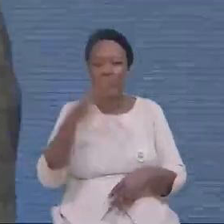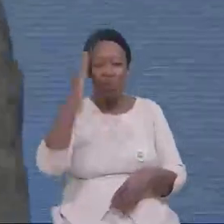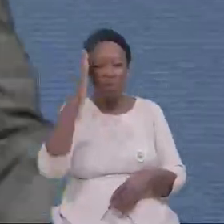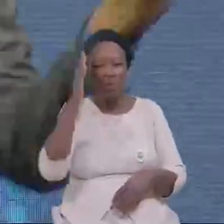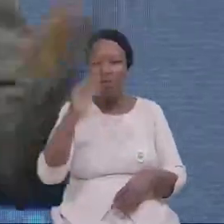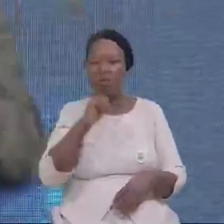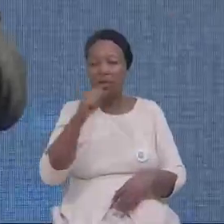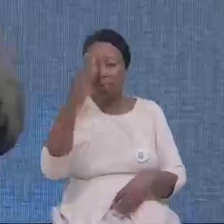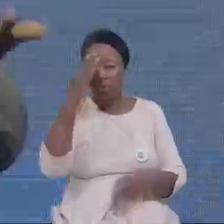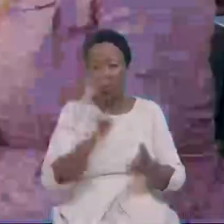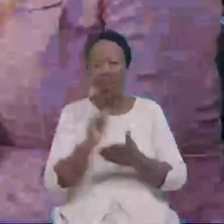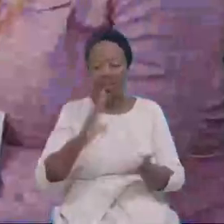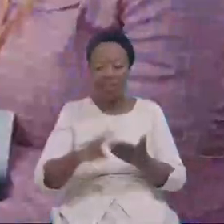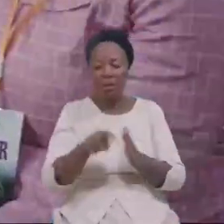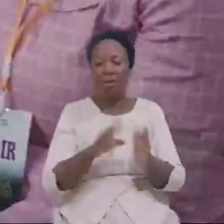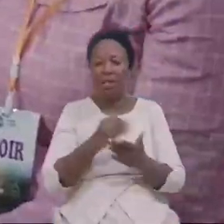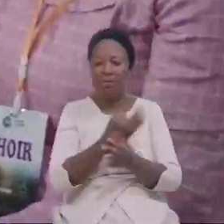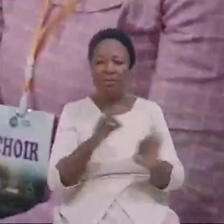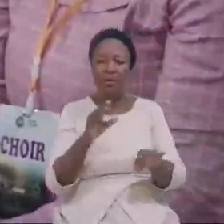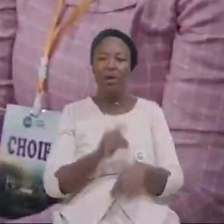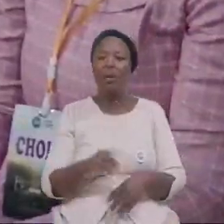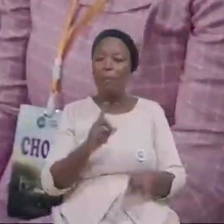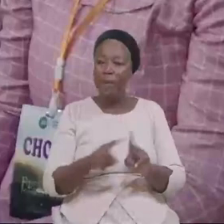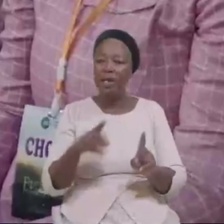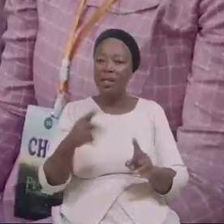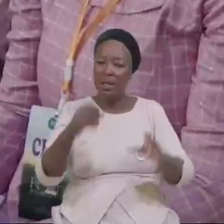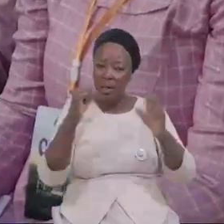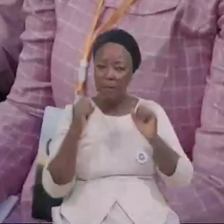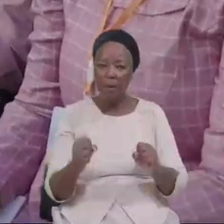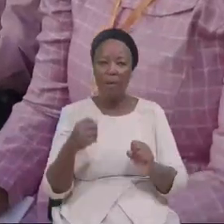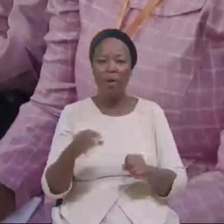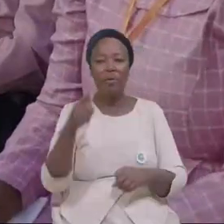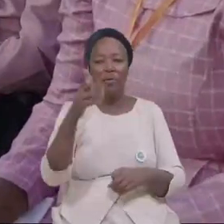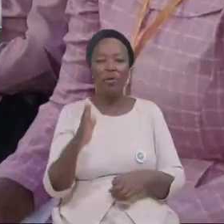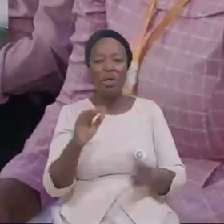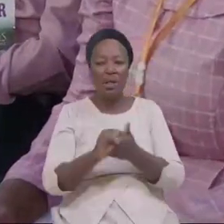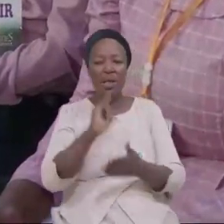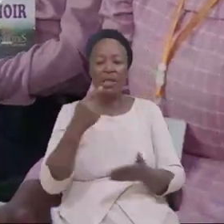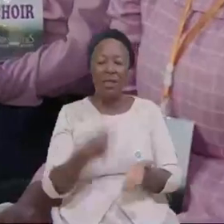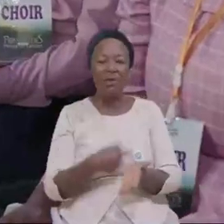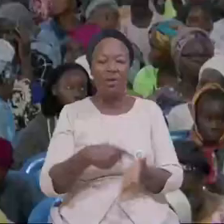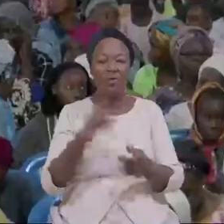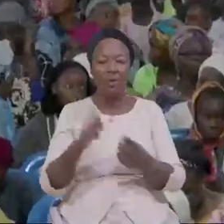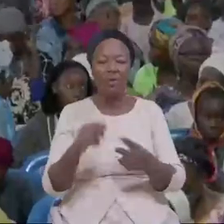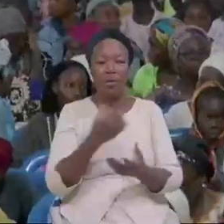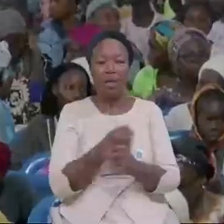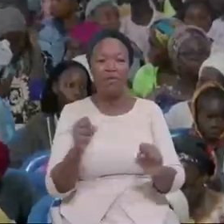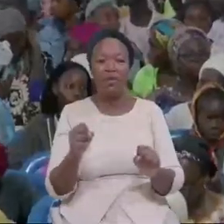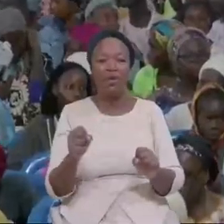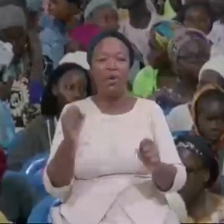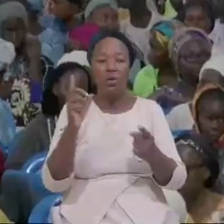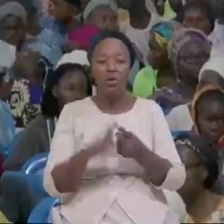pas qui a le pardon, la libération. Mais la puissance de Dieu, ça c'est l'évangile.